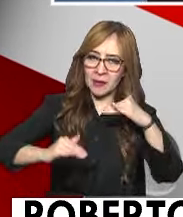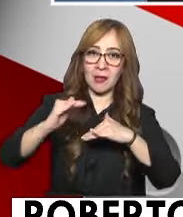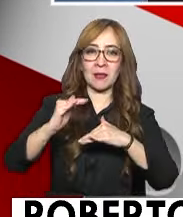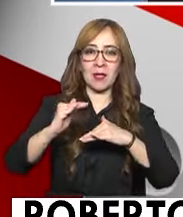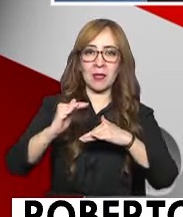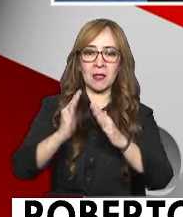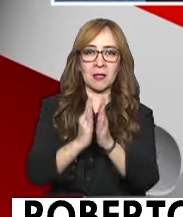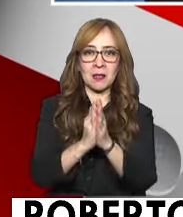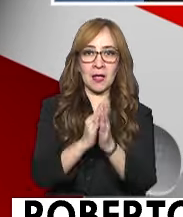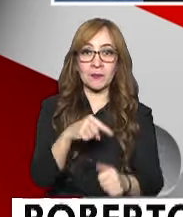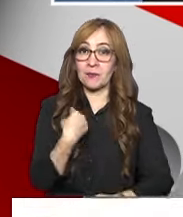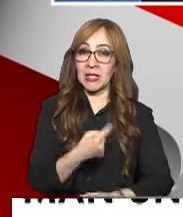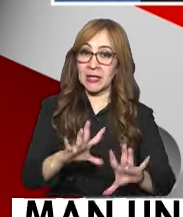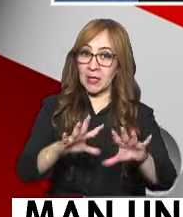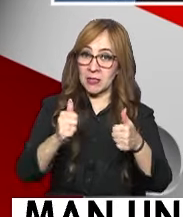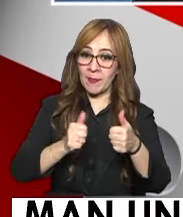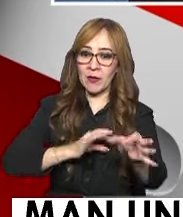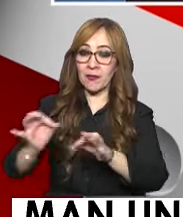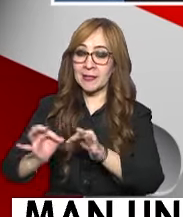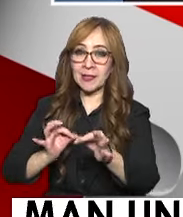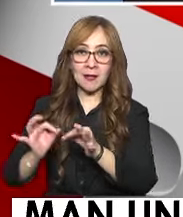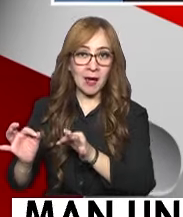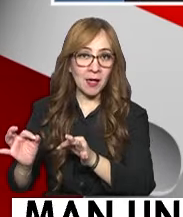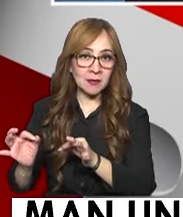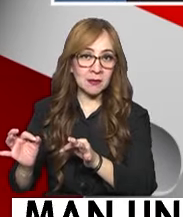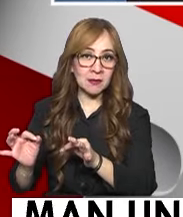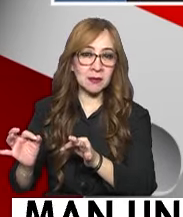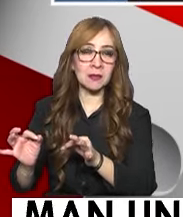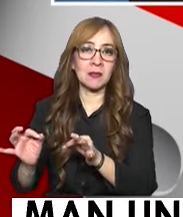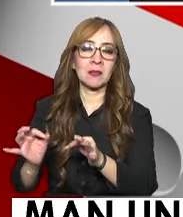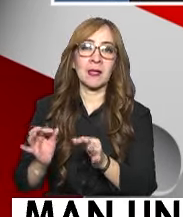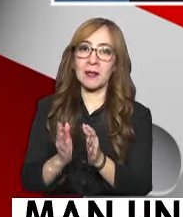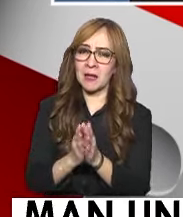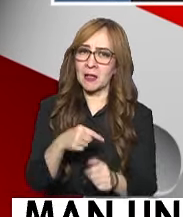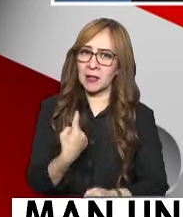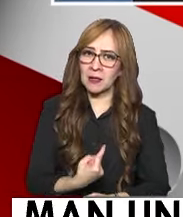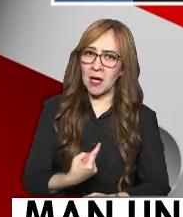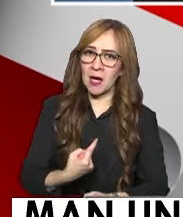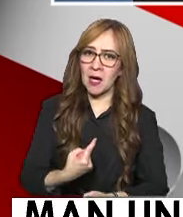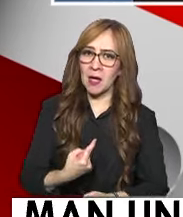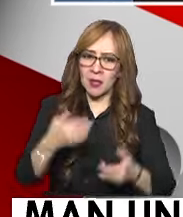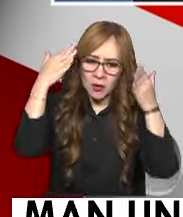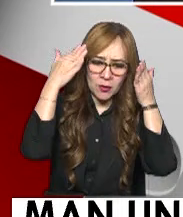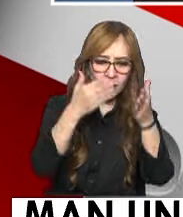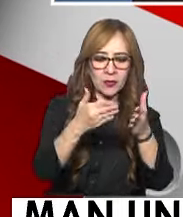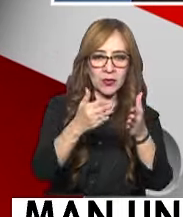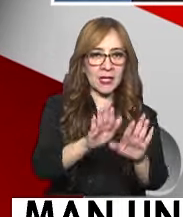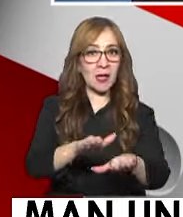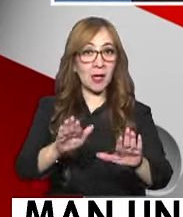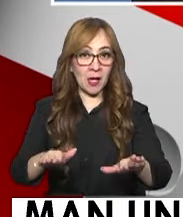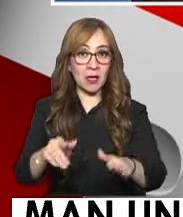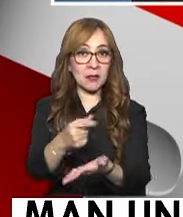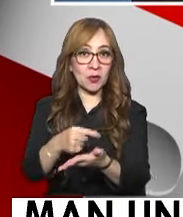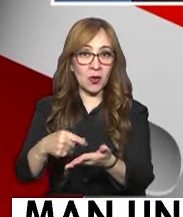kita siapkan fasilitas gurunya kemudian kita perhatikan anak-anak sekolahnya biar